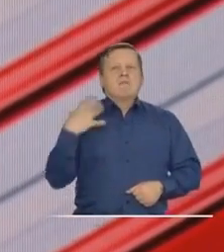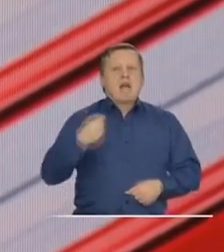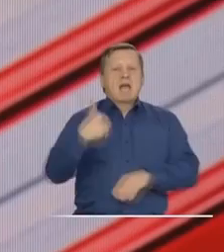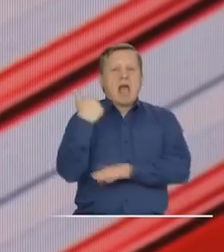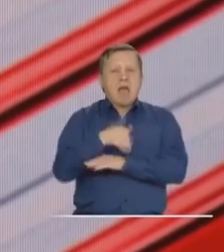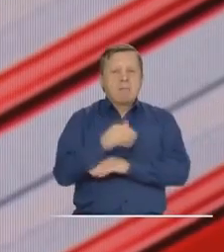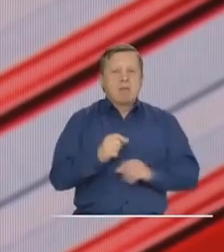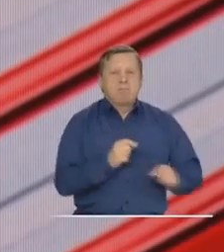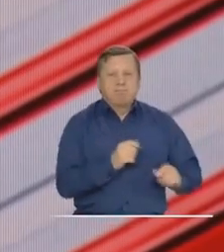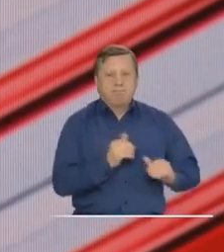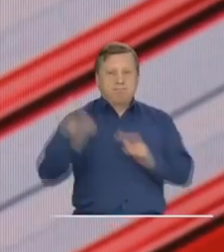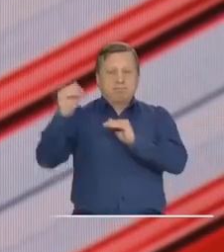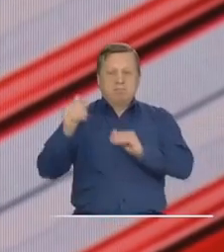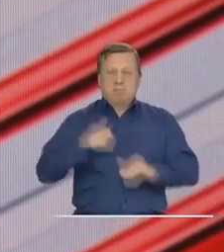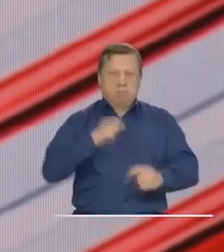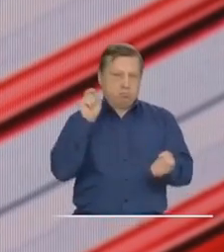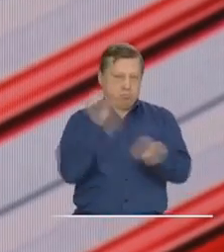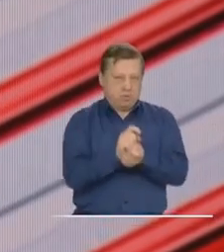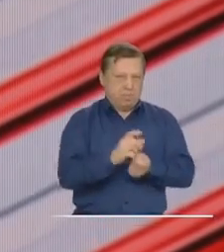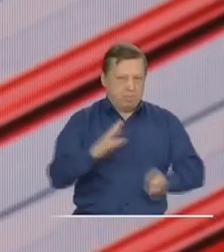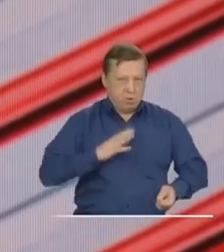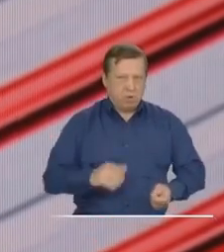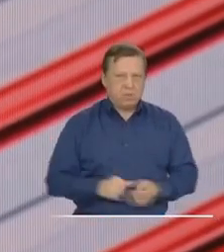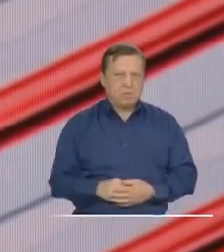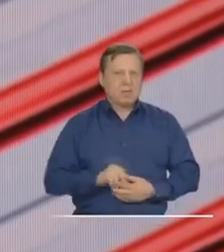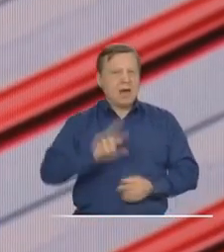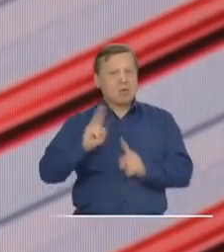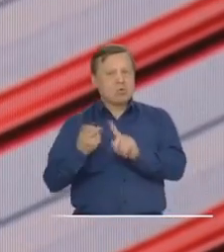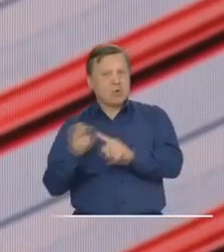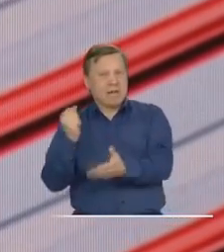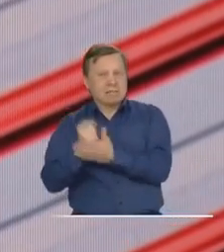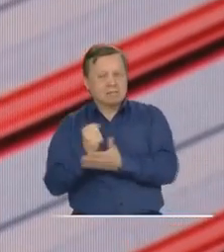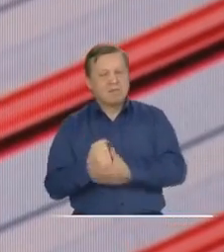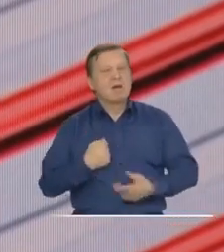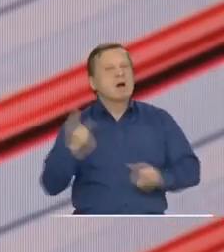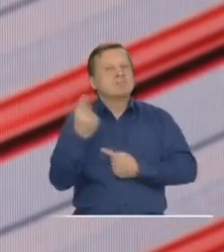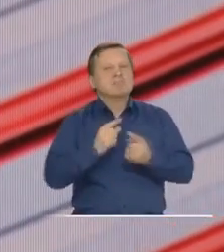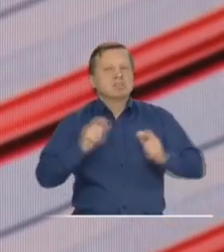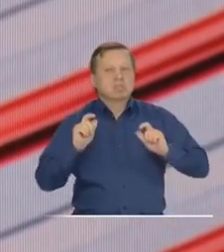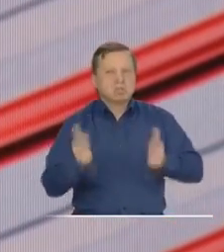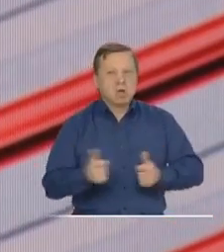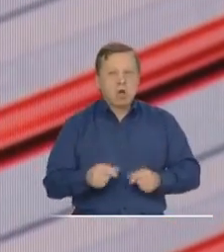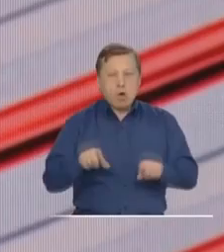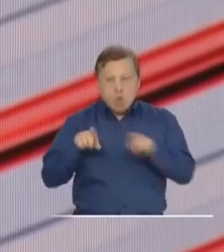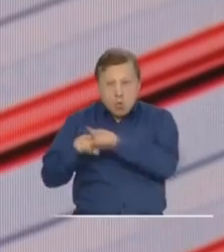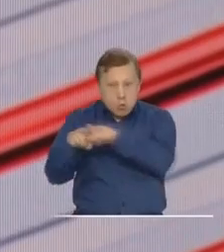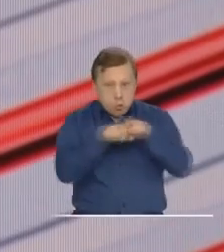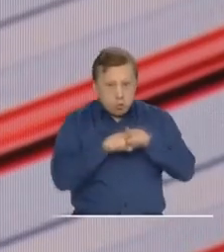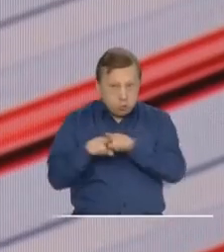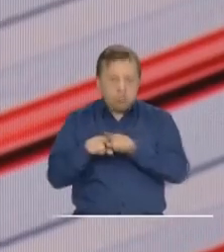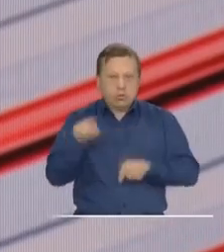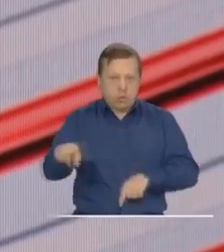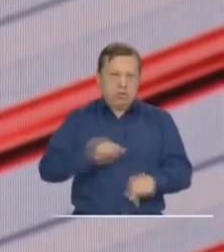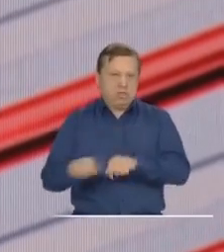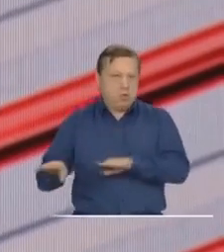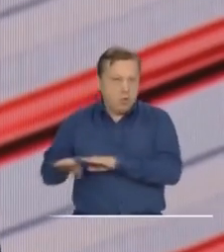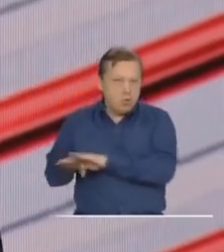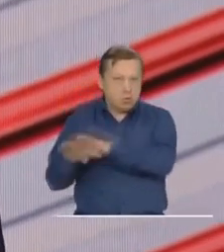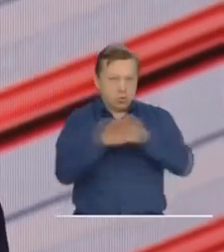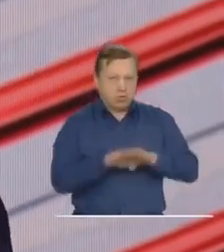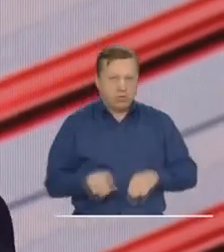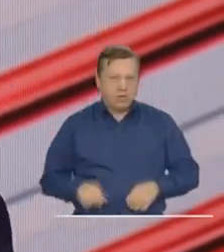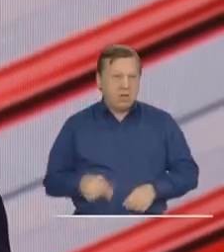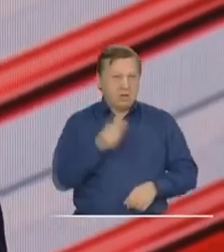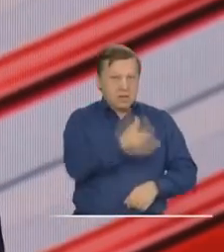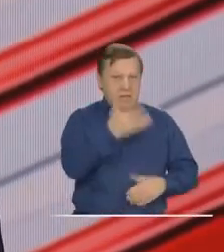emerytalnego ale w tej drugiej sprawnie uważam że jak równość to równość ponadto jeżeli chcecie być